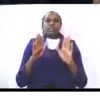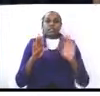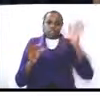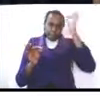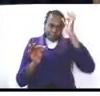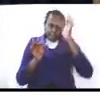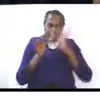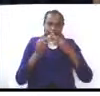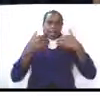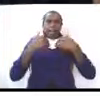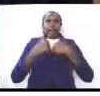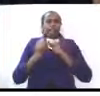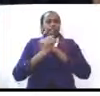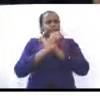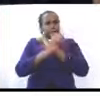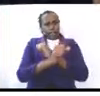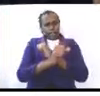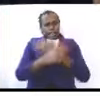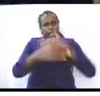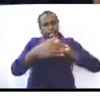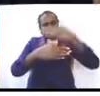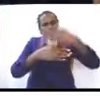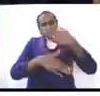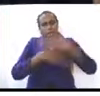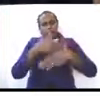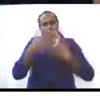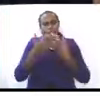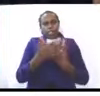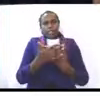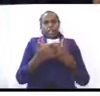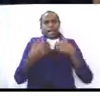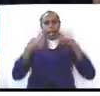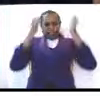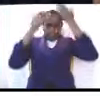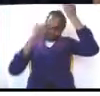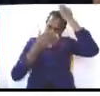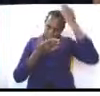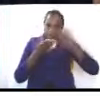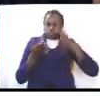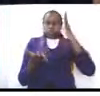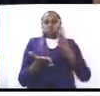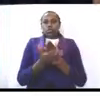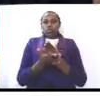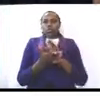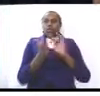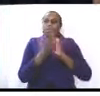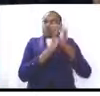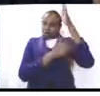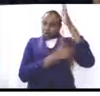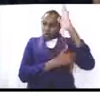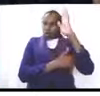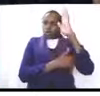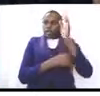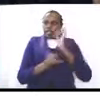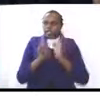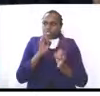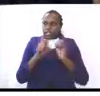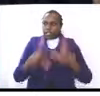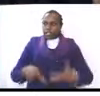imani nimeilinda. Baada ya hayo nimewekewa taji ya haki, ambayo Bwana mhukumu mwenye